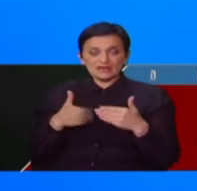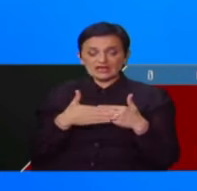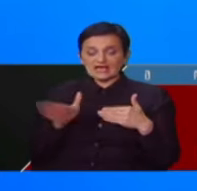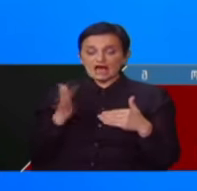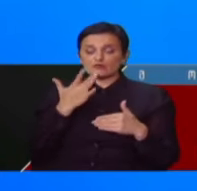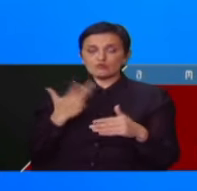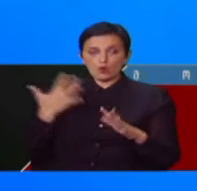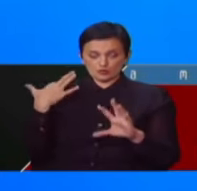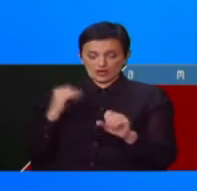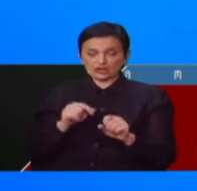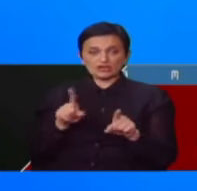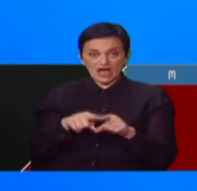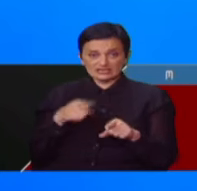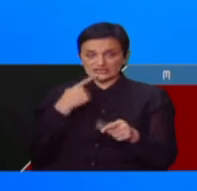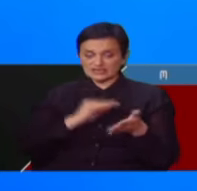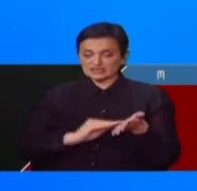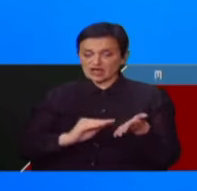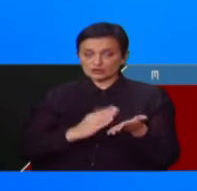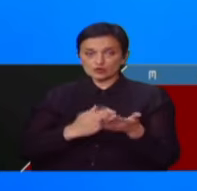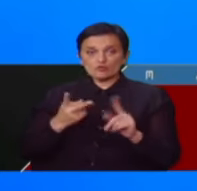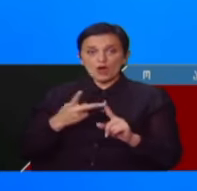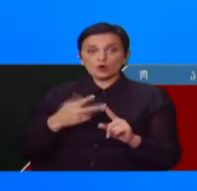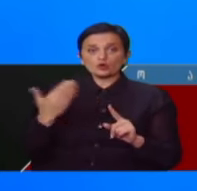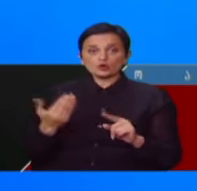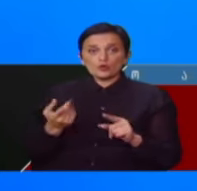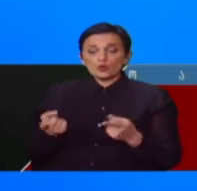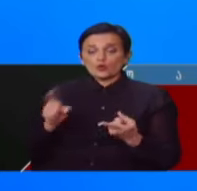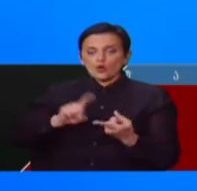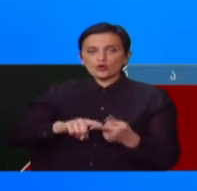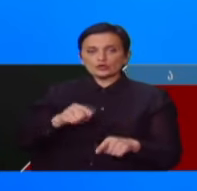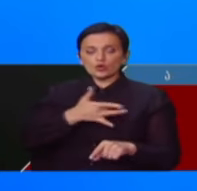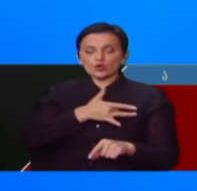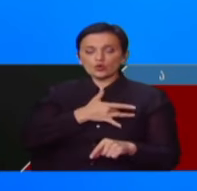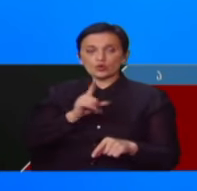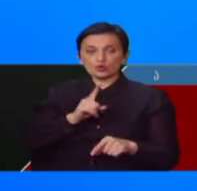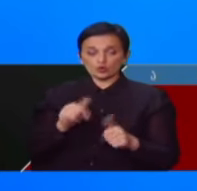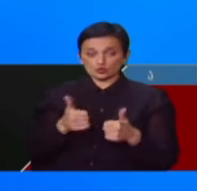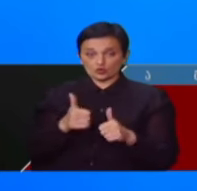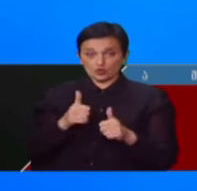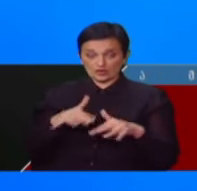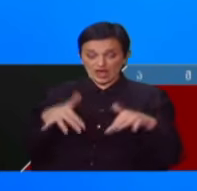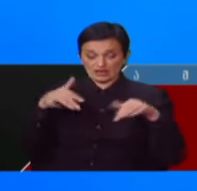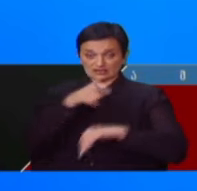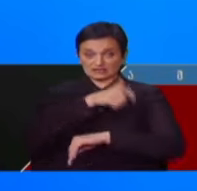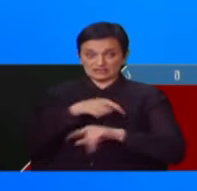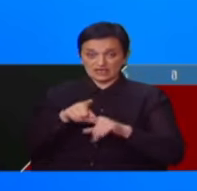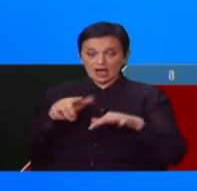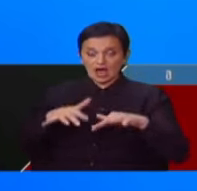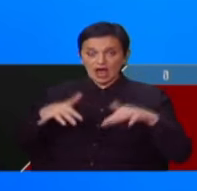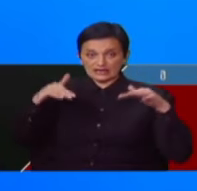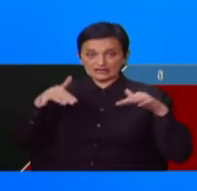ღია კარის პოლიტიკას უჭერს მხარს. ესეც ნახსენებია. მეორე მხრივ, ასევე ის კონტექსტი, რომელიც გულისხმობს იმას, რომ როგორც ალიანსის წევრების, ასევე